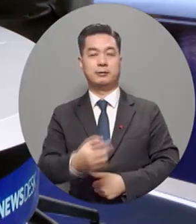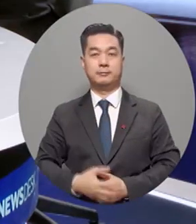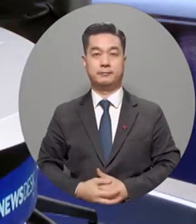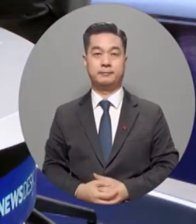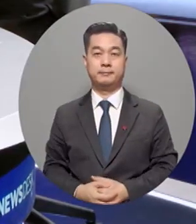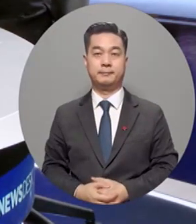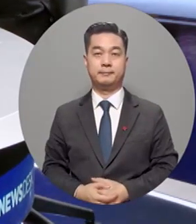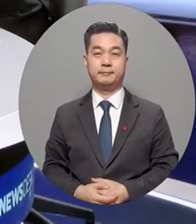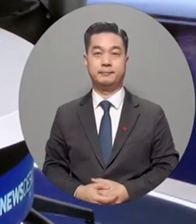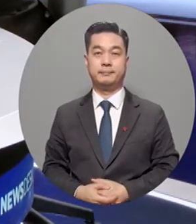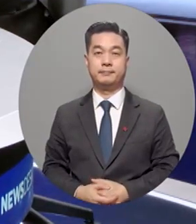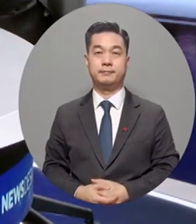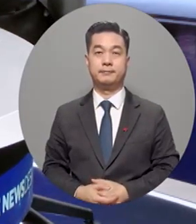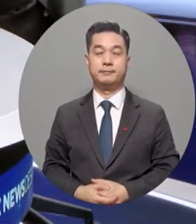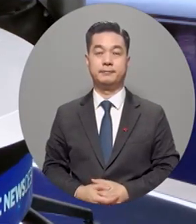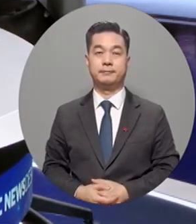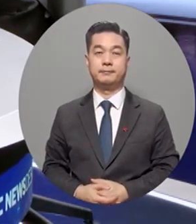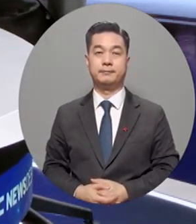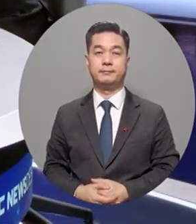잘 들었습니다